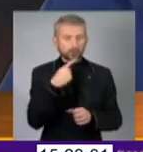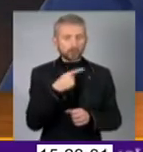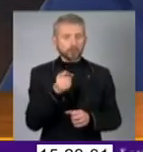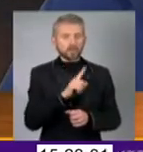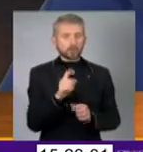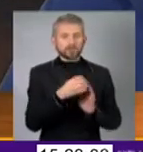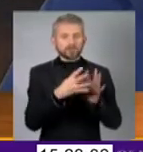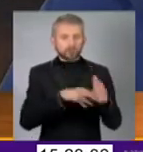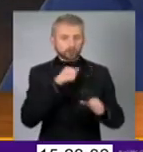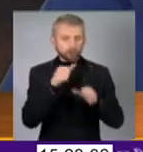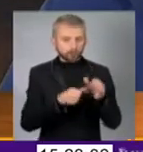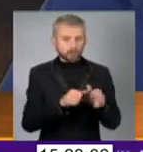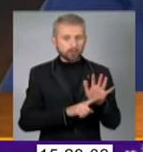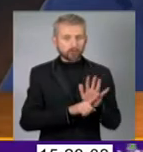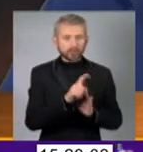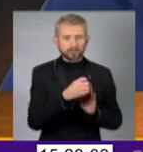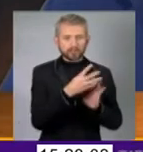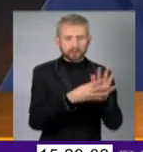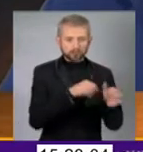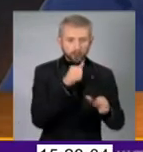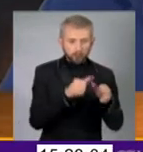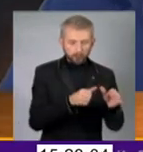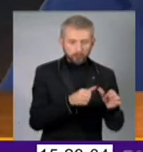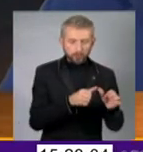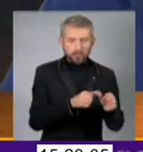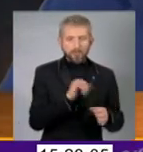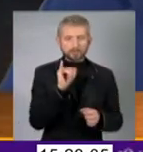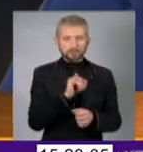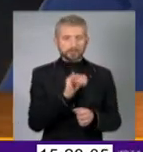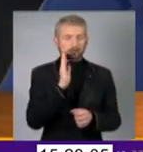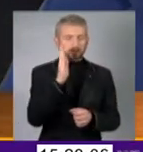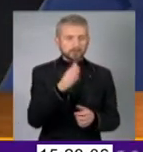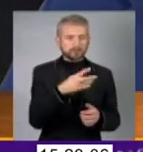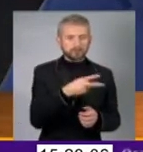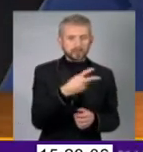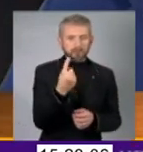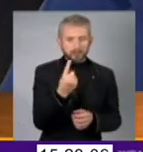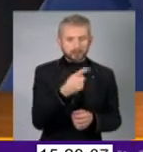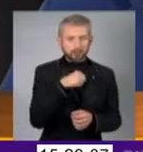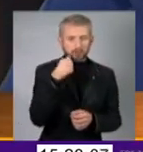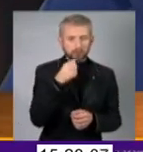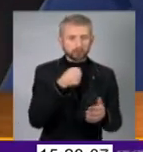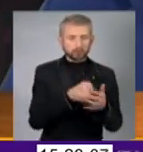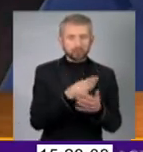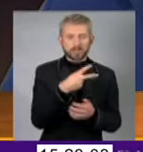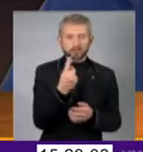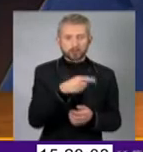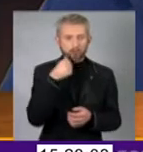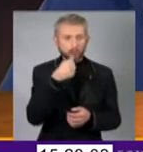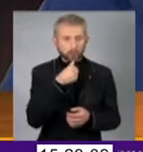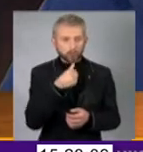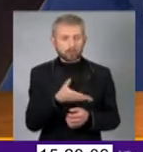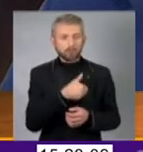що в 2019 році, починаючи з 2019 року спочатку, і в перспективі 2021 року, до 2021 року